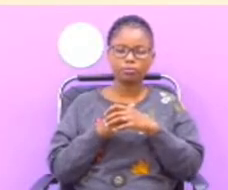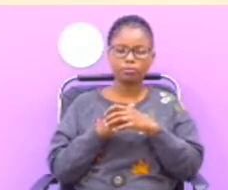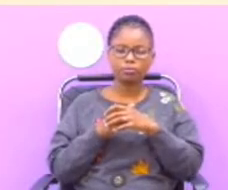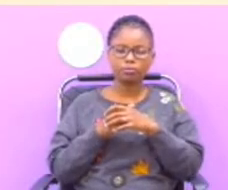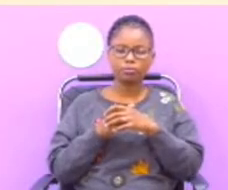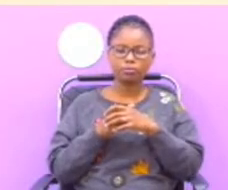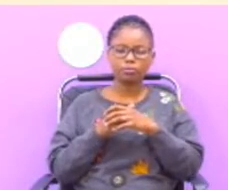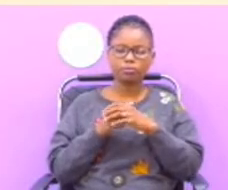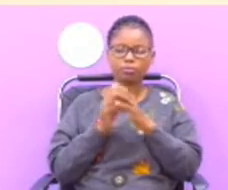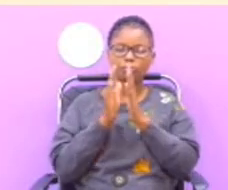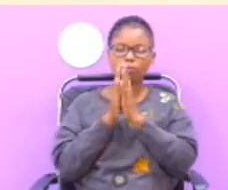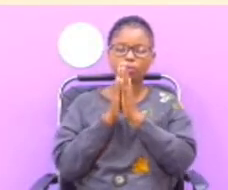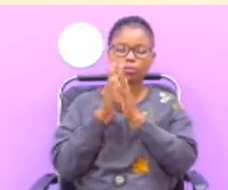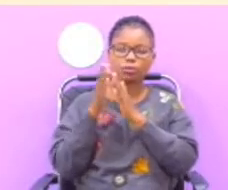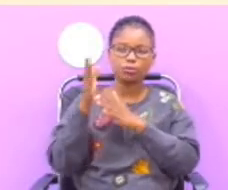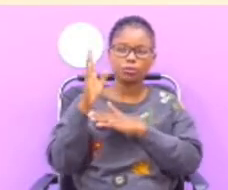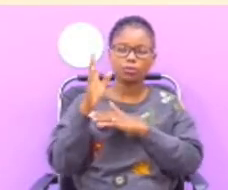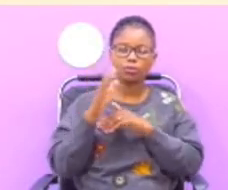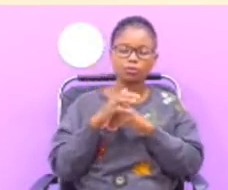Bwana asifuye sana.